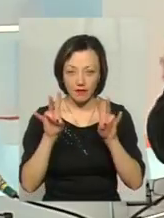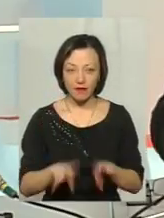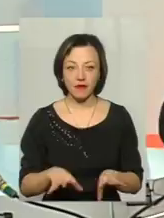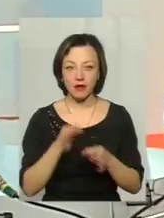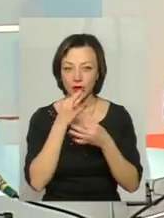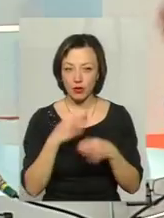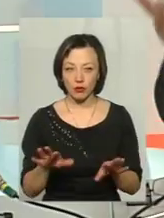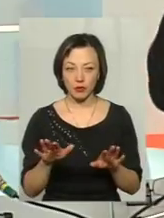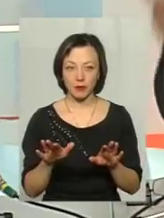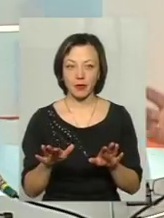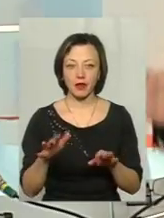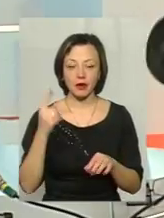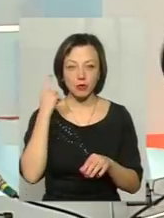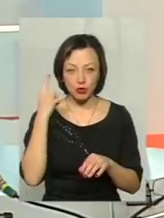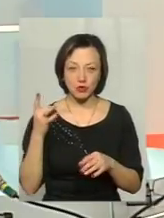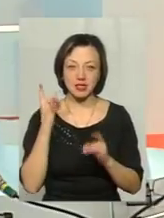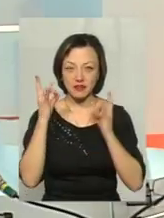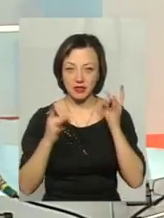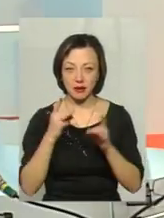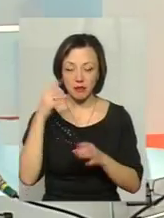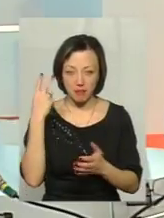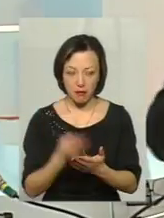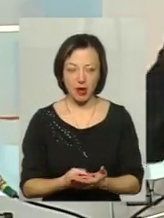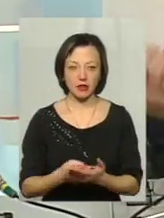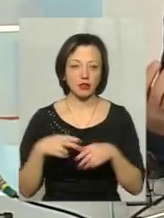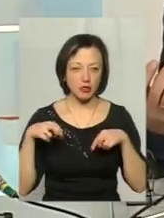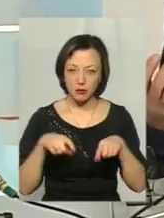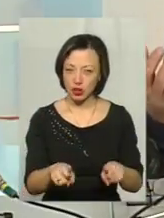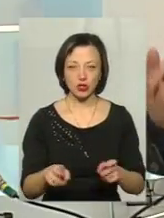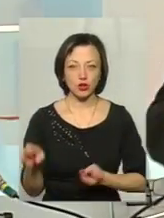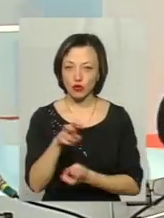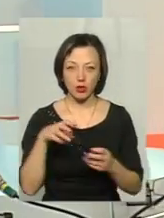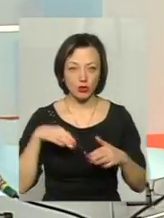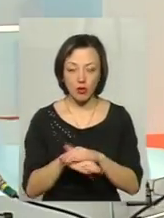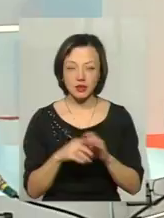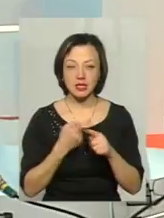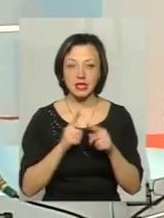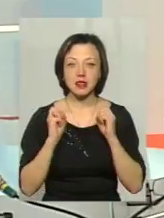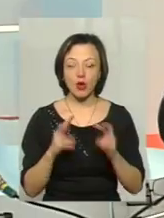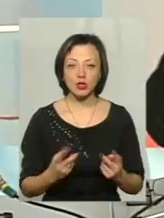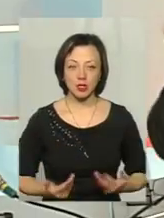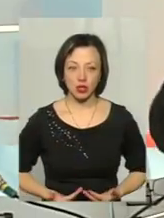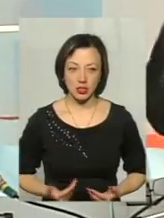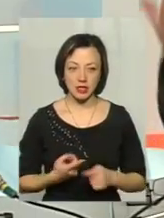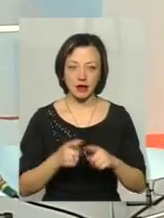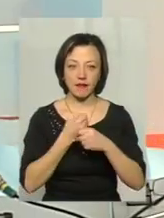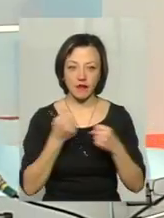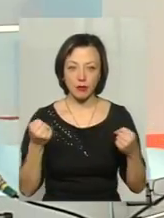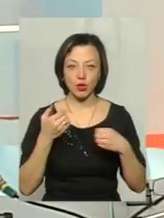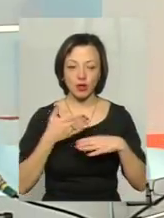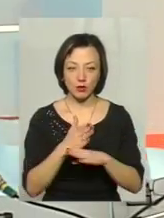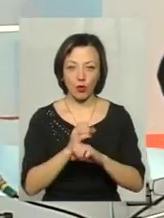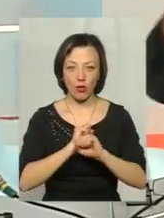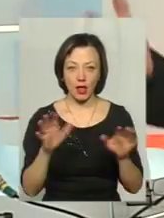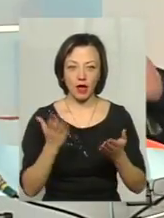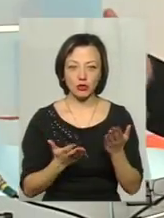любе, от, почув свистить, зразу падаєш, не біжиш, не шукаєш сховища, тому що це загроза для життя, це вибухи, це осколки.